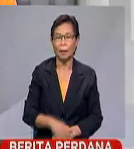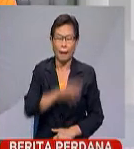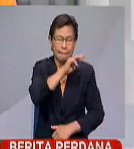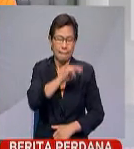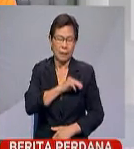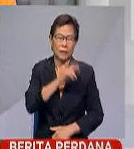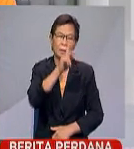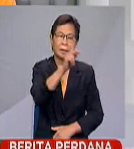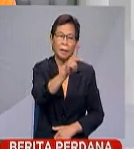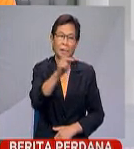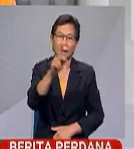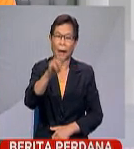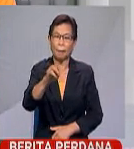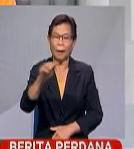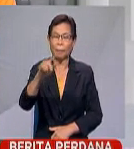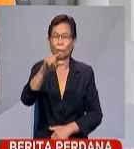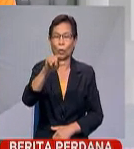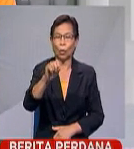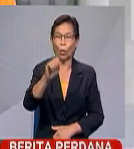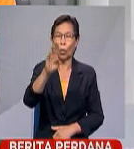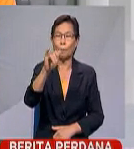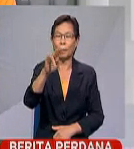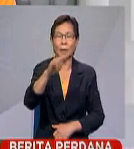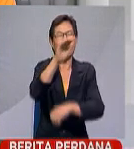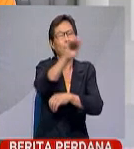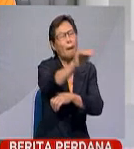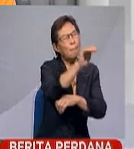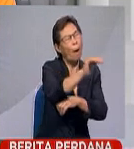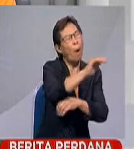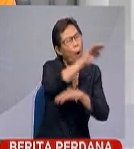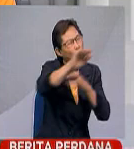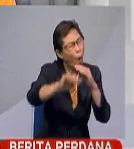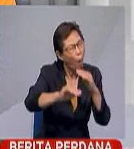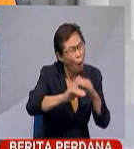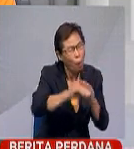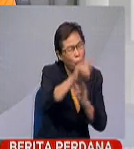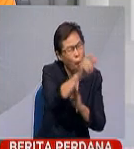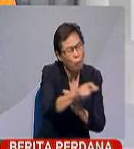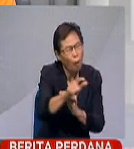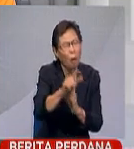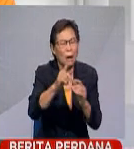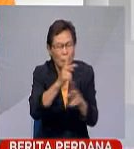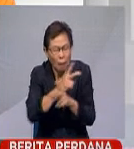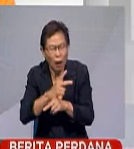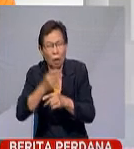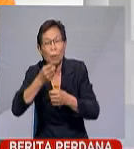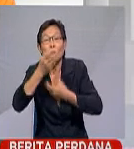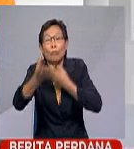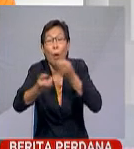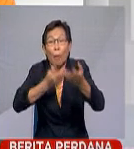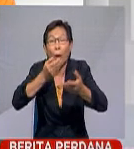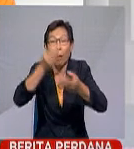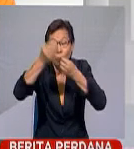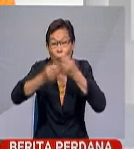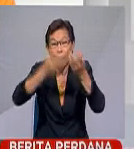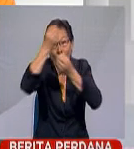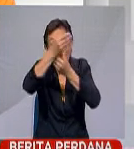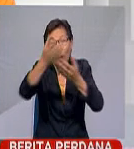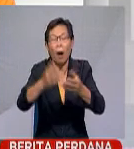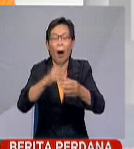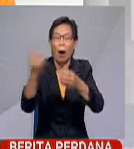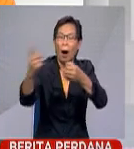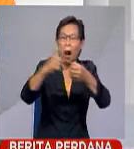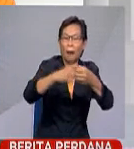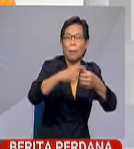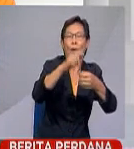Menteri Komunikasi dan Multimedia Gobind Singh Dio menggesa orang ramai supaya berhati-hati dalam berkongsi maklumat mengenai wabak coronavirus di